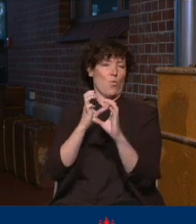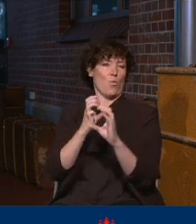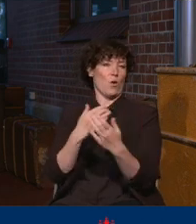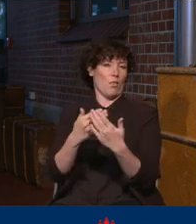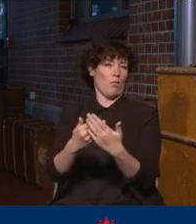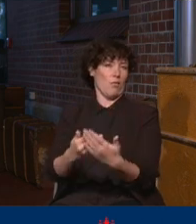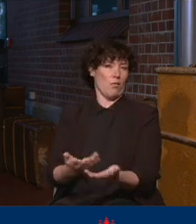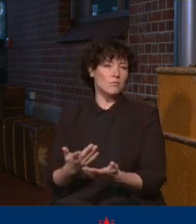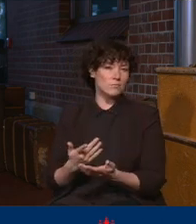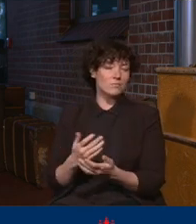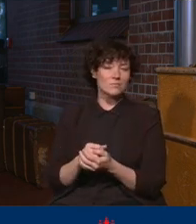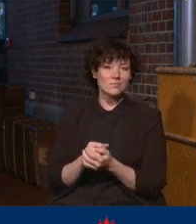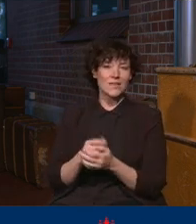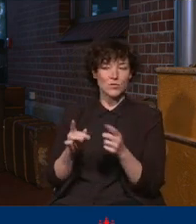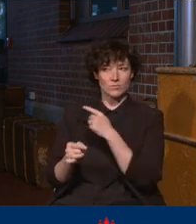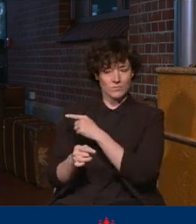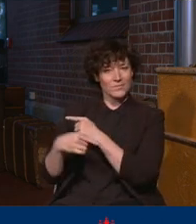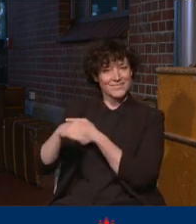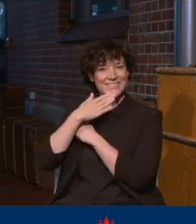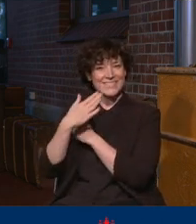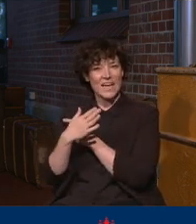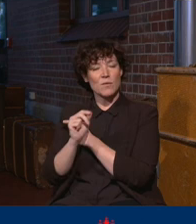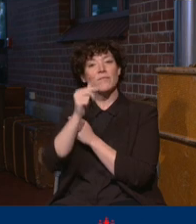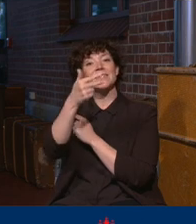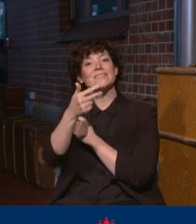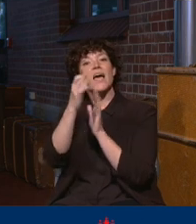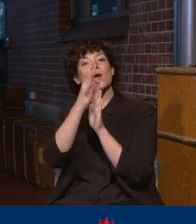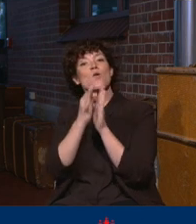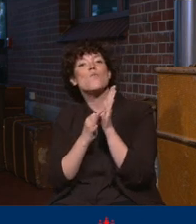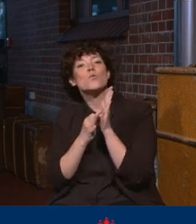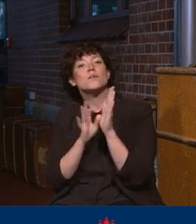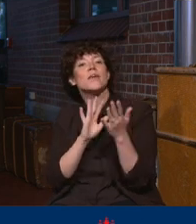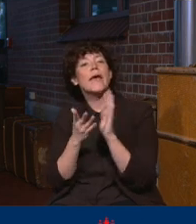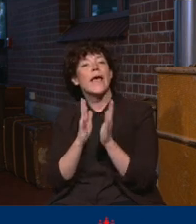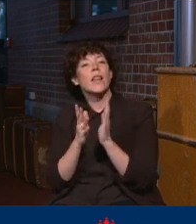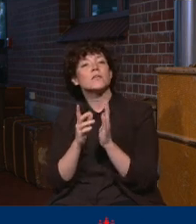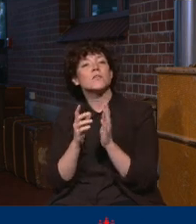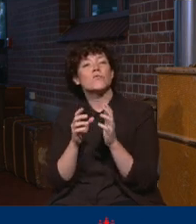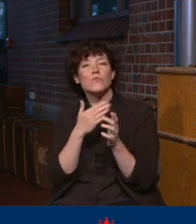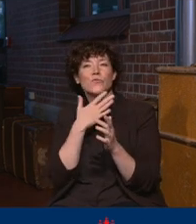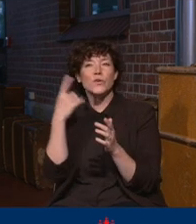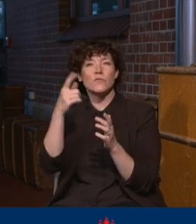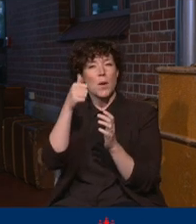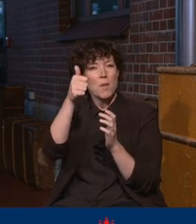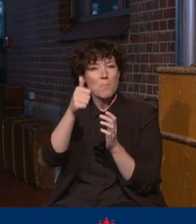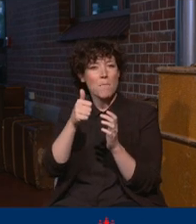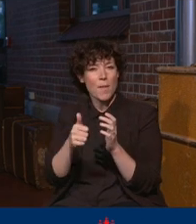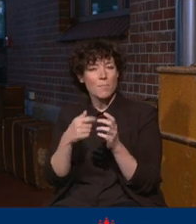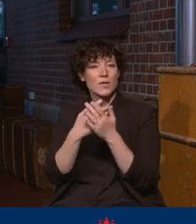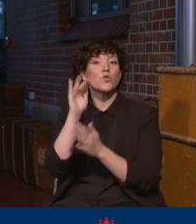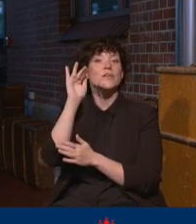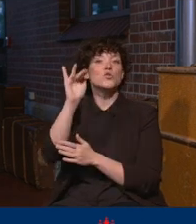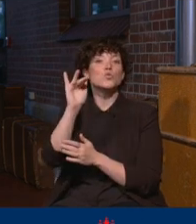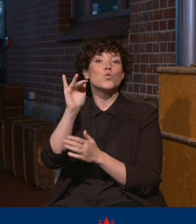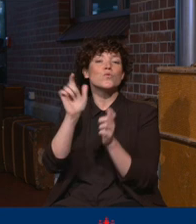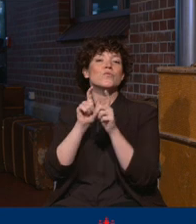sie kommen gleich fan würde ich die drei punkte die auch relativ intensiv gelegt worden sind nämlich die zukunft des großmarktes konnte